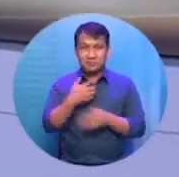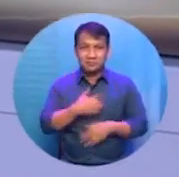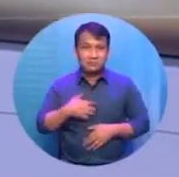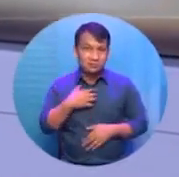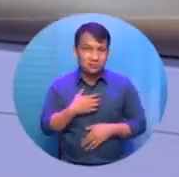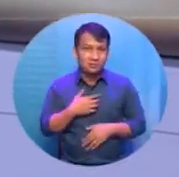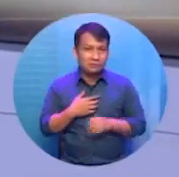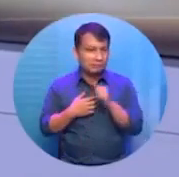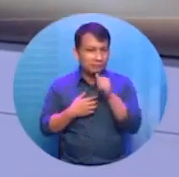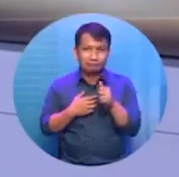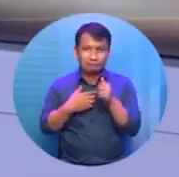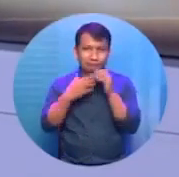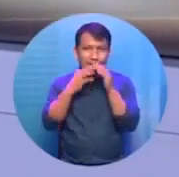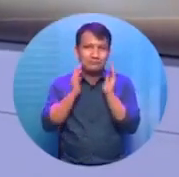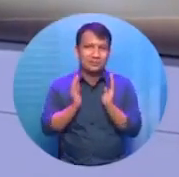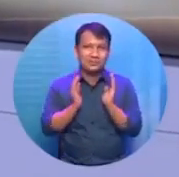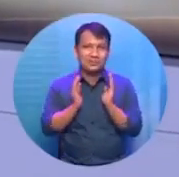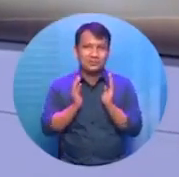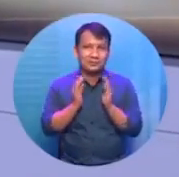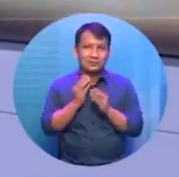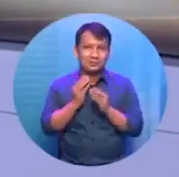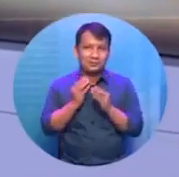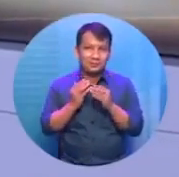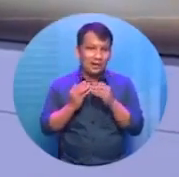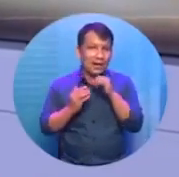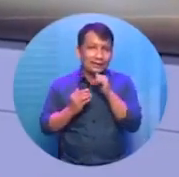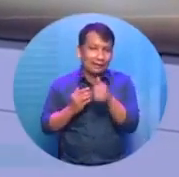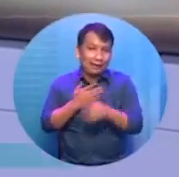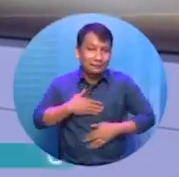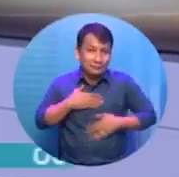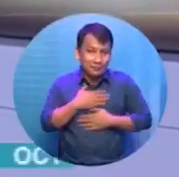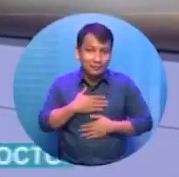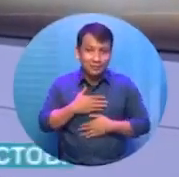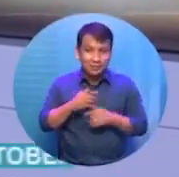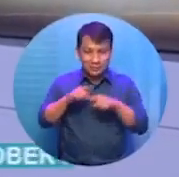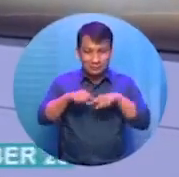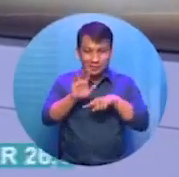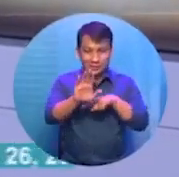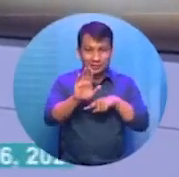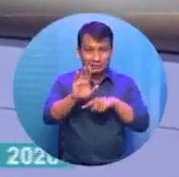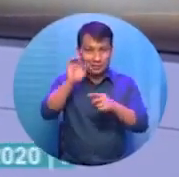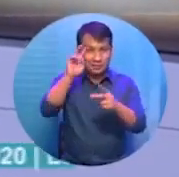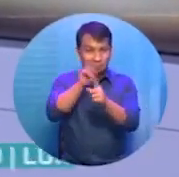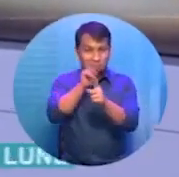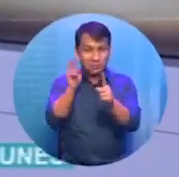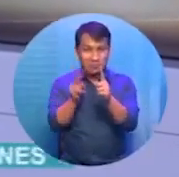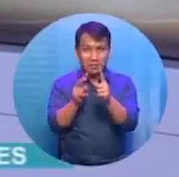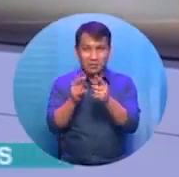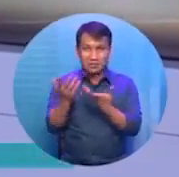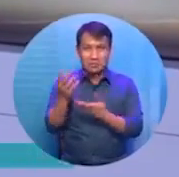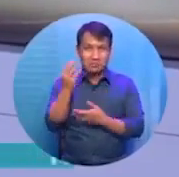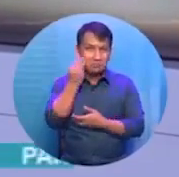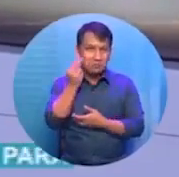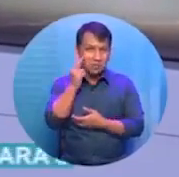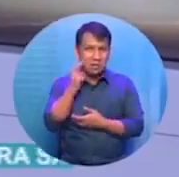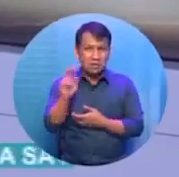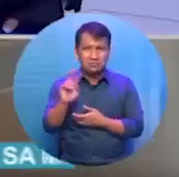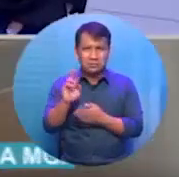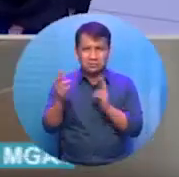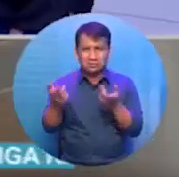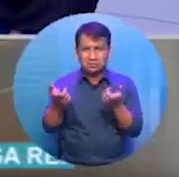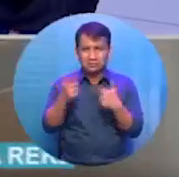happy. Oh. Tingnan natin. Depende sa inyong perspektibo. Chang Marks, ano bang mga